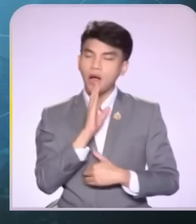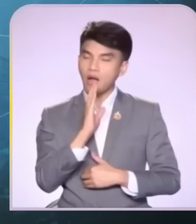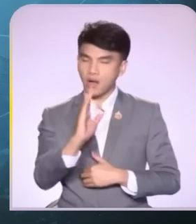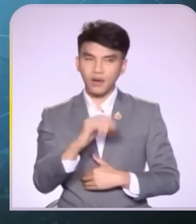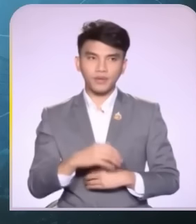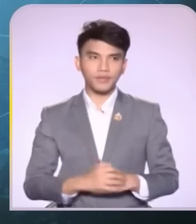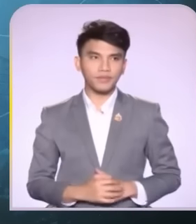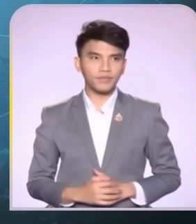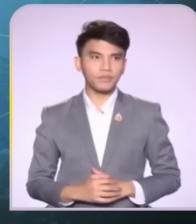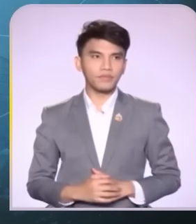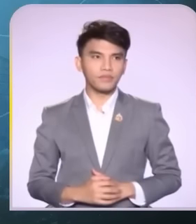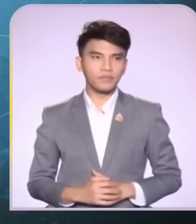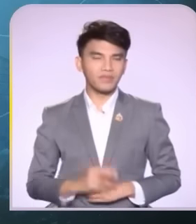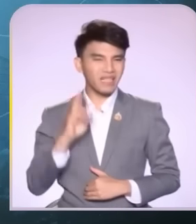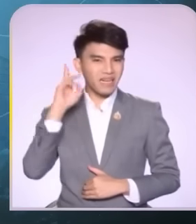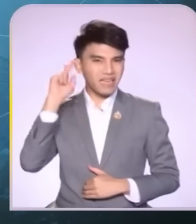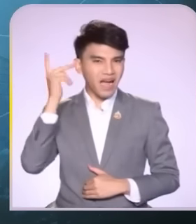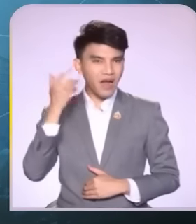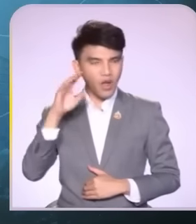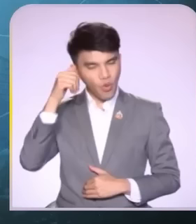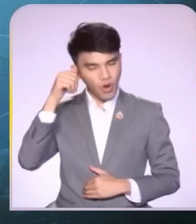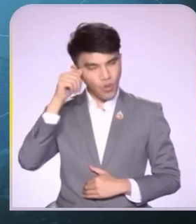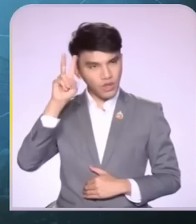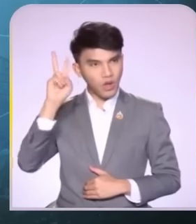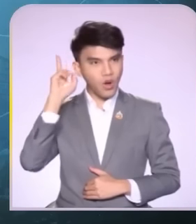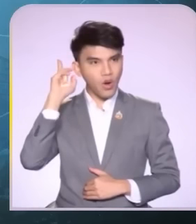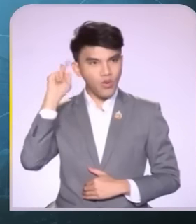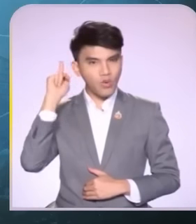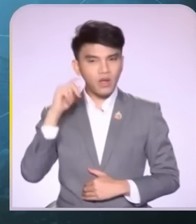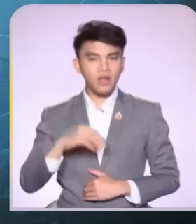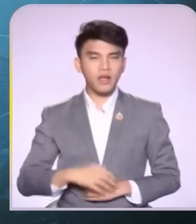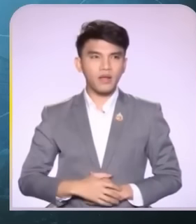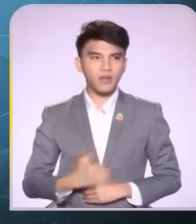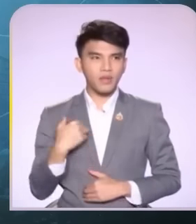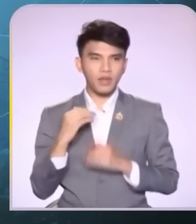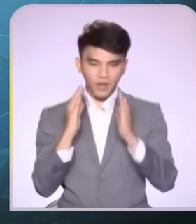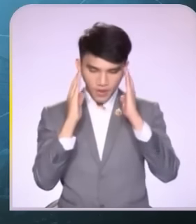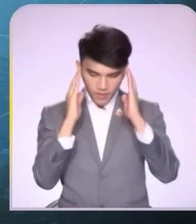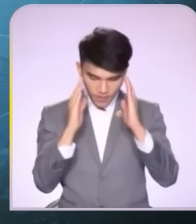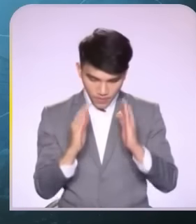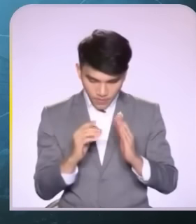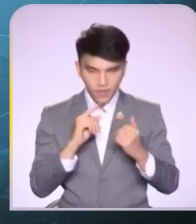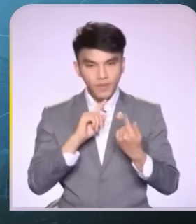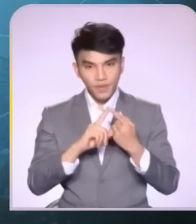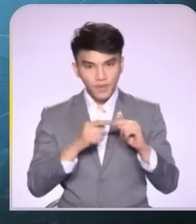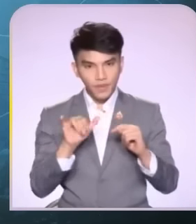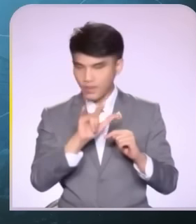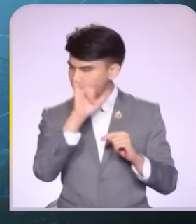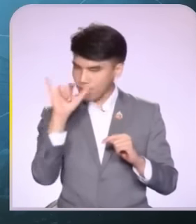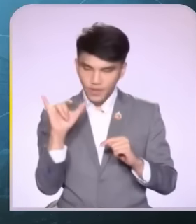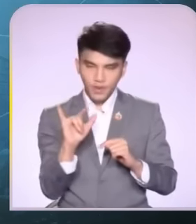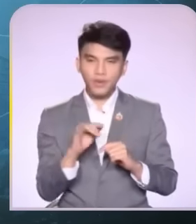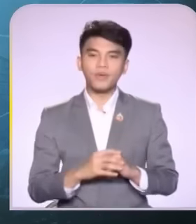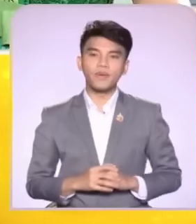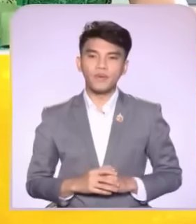เออ พอเป็นข่าวมาในช่วง2วันที่ผ่านมามีคนรู้จักมีเพื่อนมีญาติพี่น้